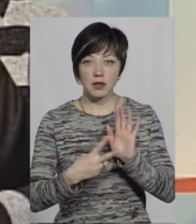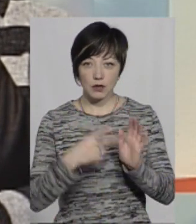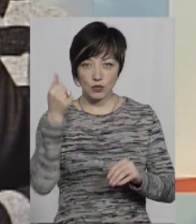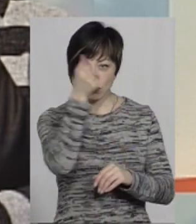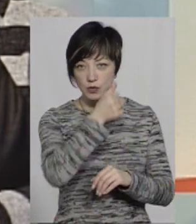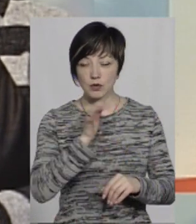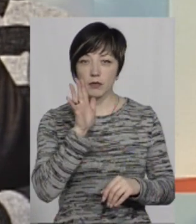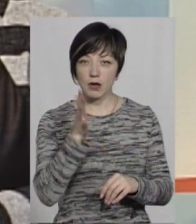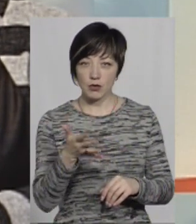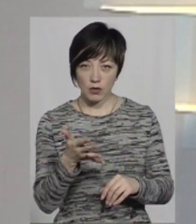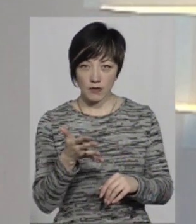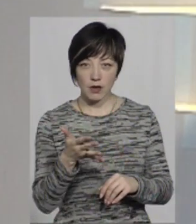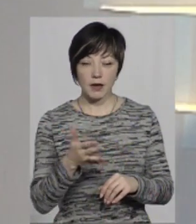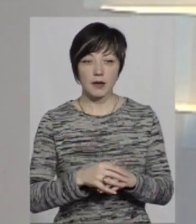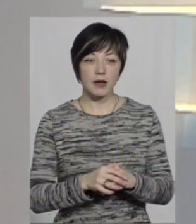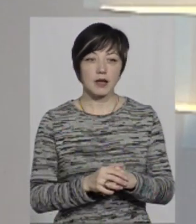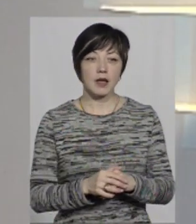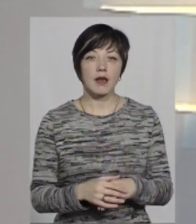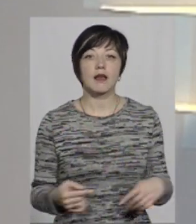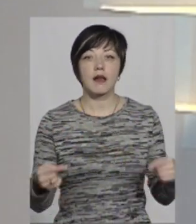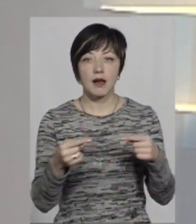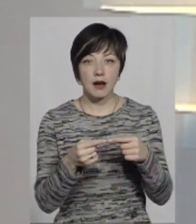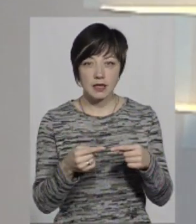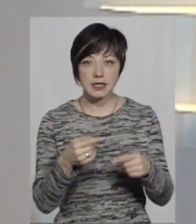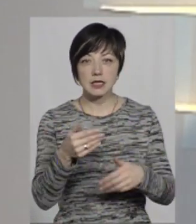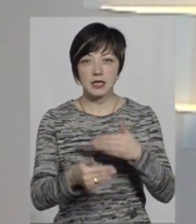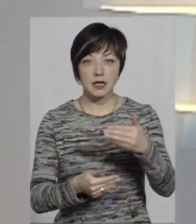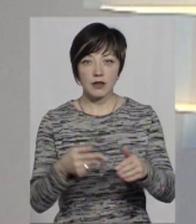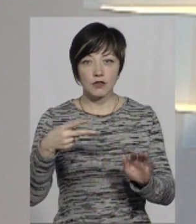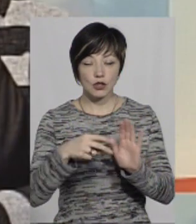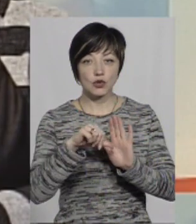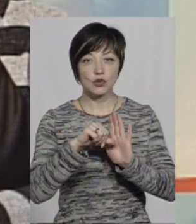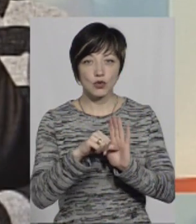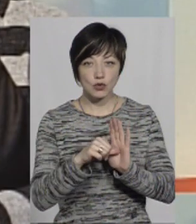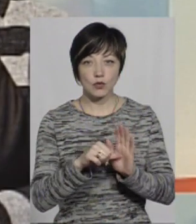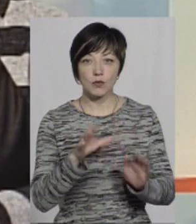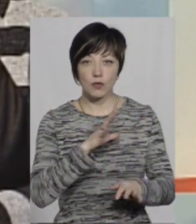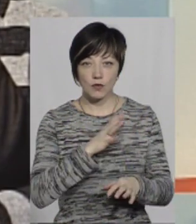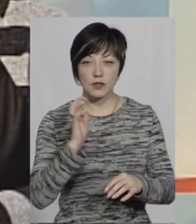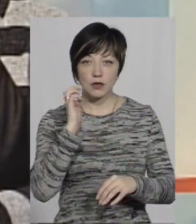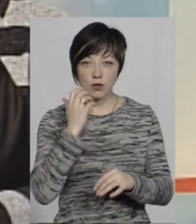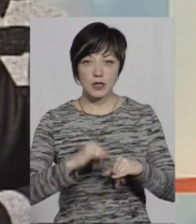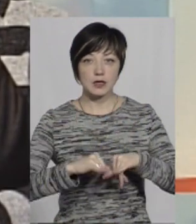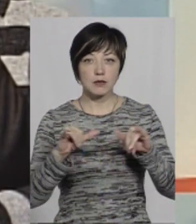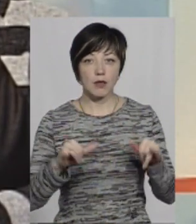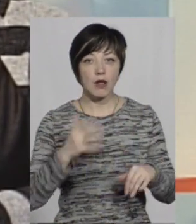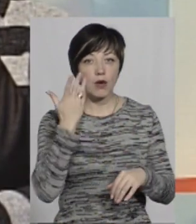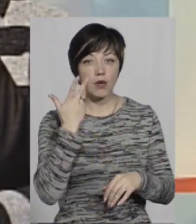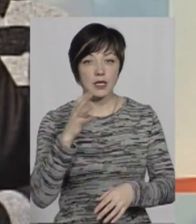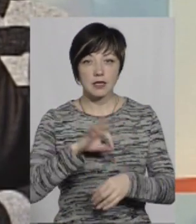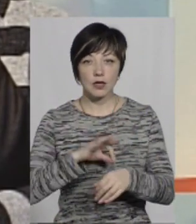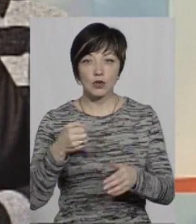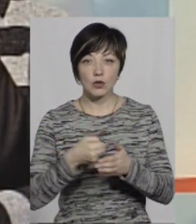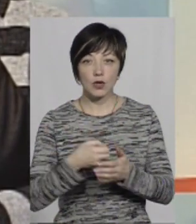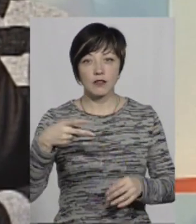2017 році, 5 років від 12-го року, ну, якраз циклічний, да? І в 2006-му був такий серйозний спалах, коли захворіло